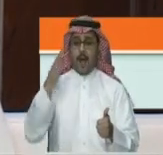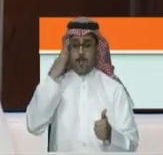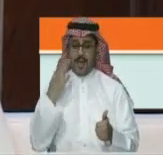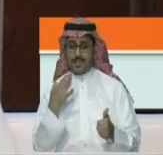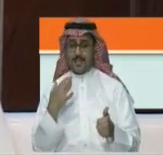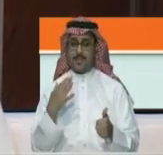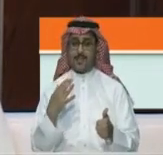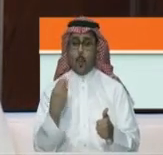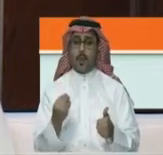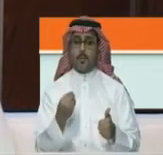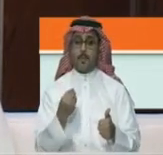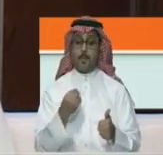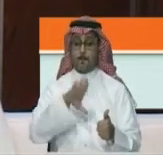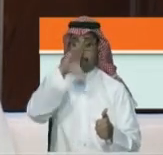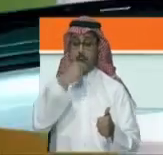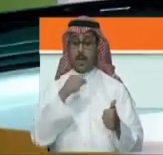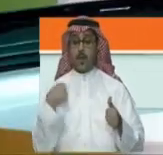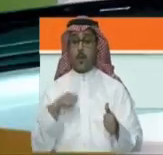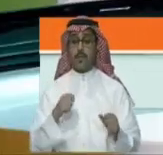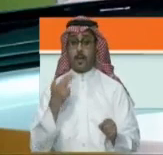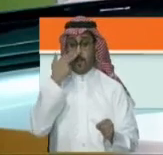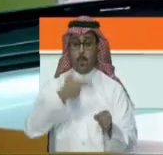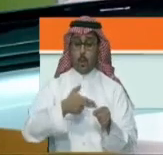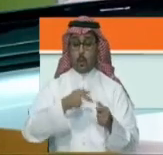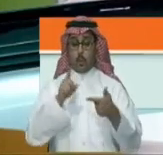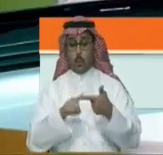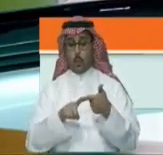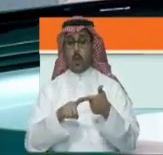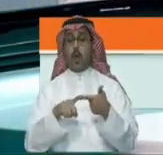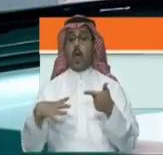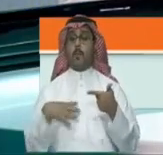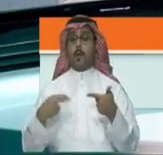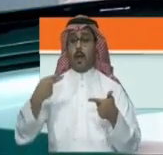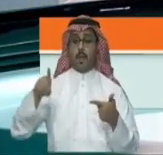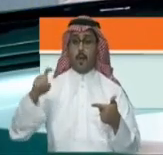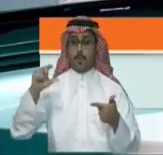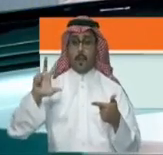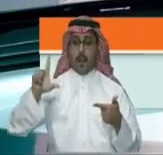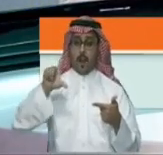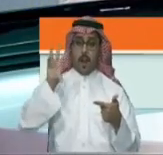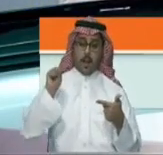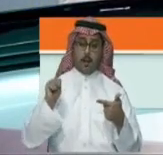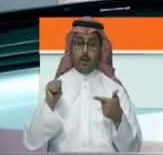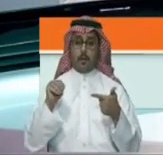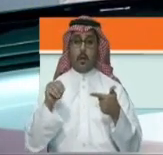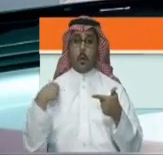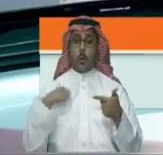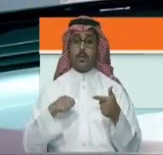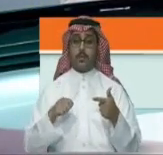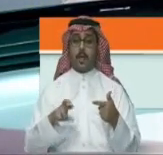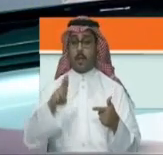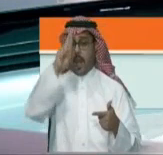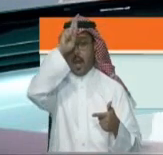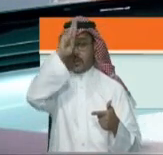بن سلمان بن عبد العزيز وزير الطاقة وصاحب السمو الملكي الأمير عبد الله بن بندر بن عبد العزيز وزير الحرس